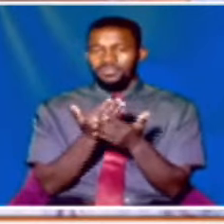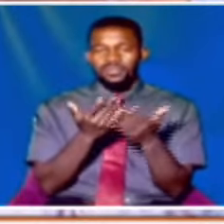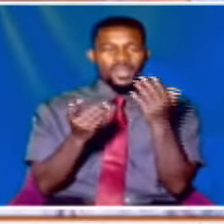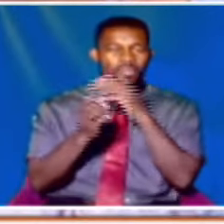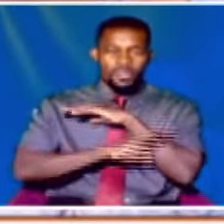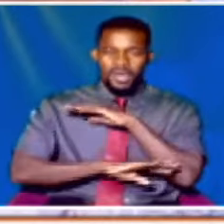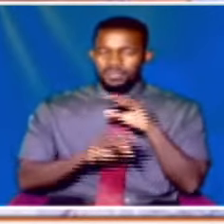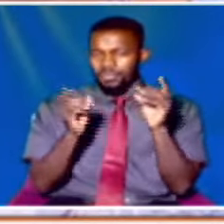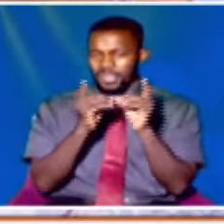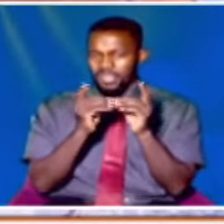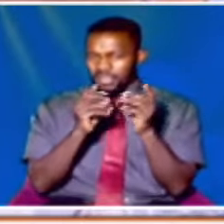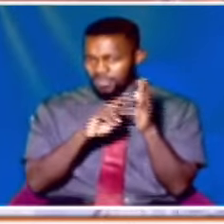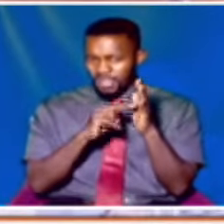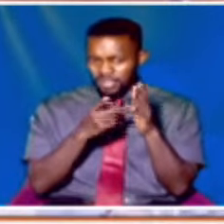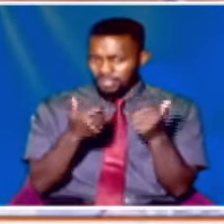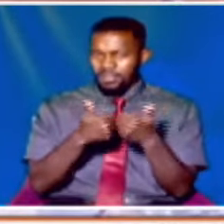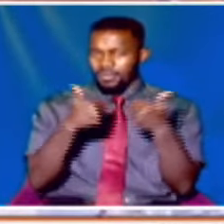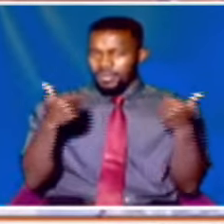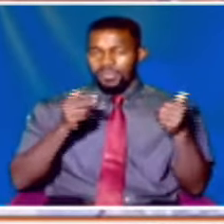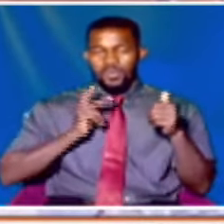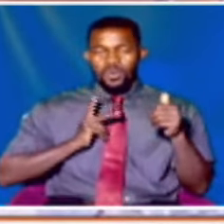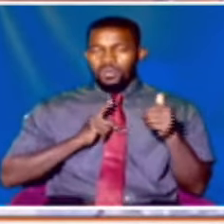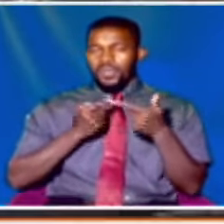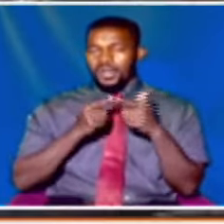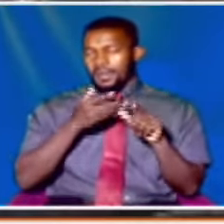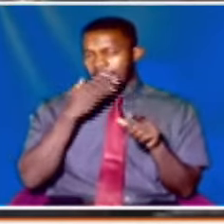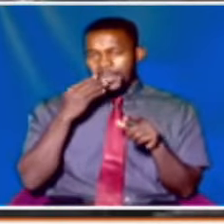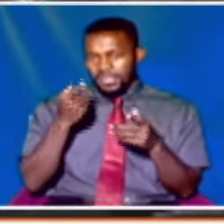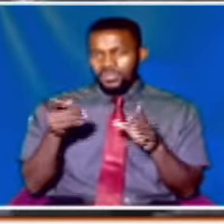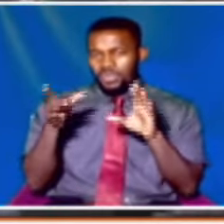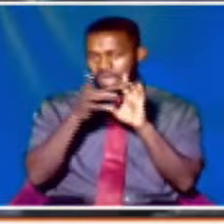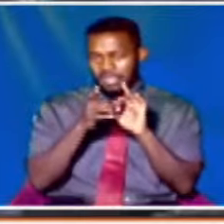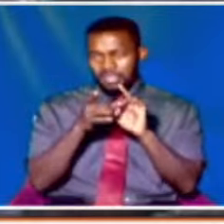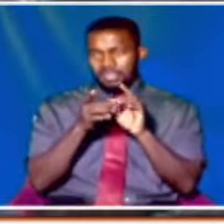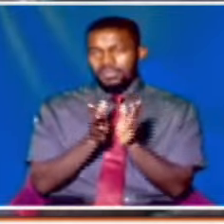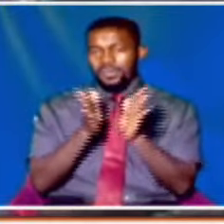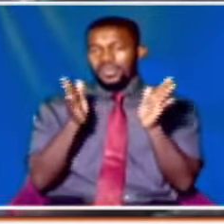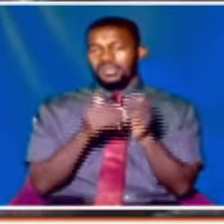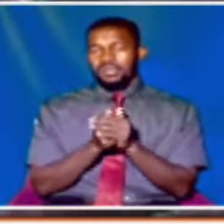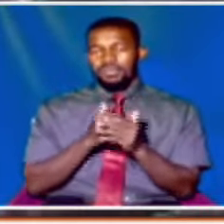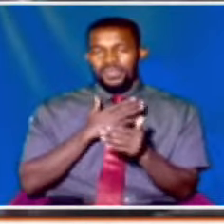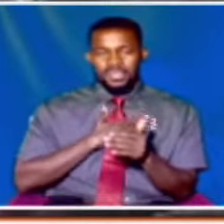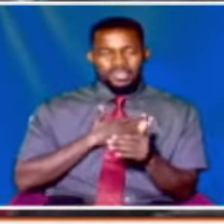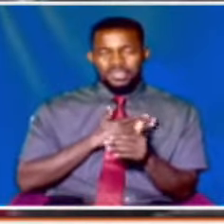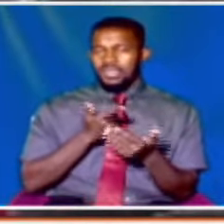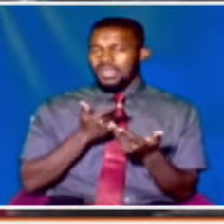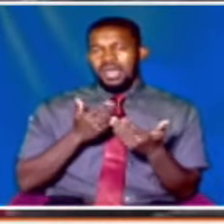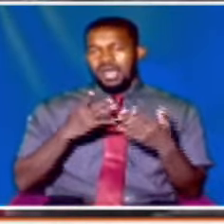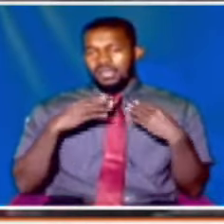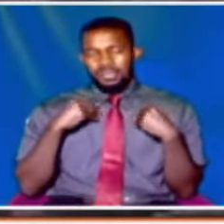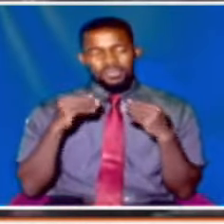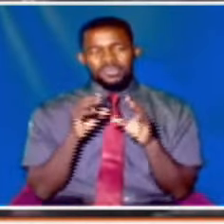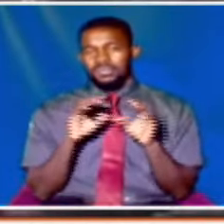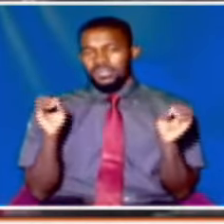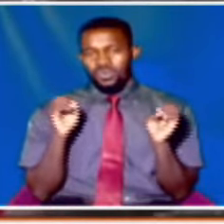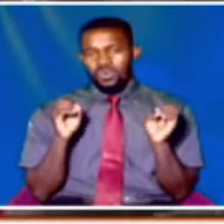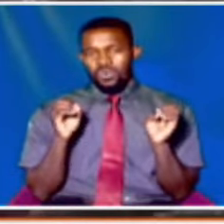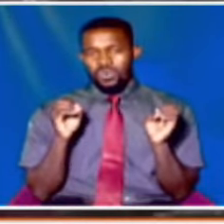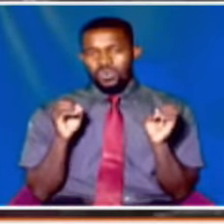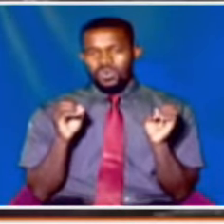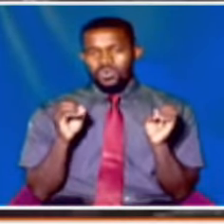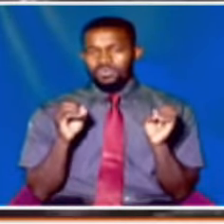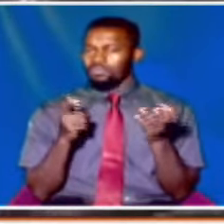country at the expense of uniting Kenyans. So please, let us not allow ourselves to be taken back to